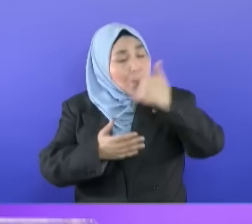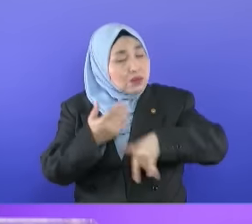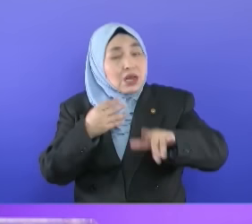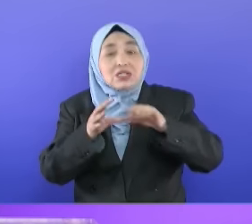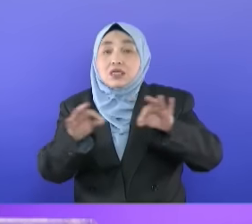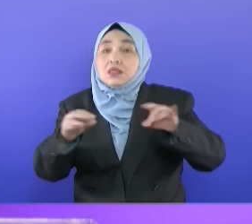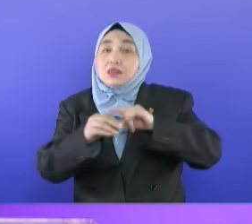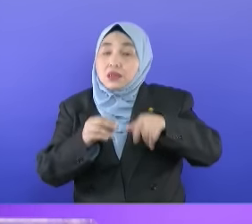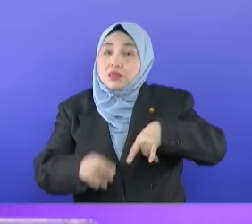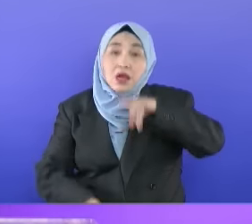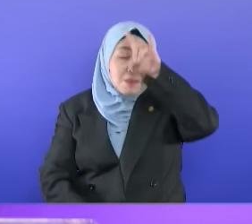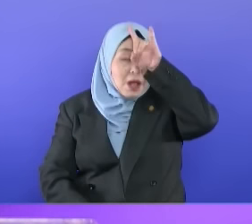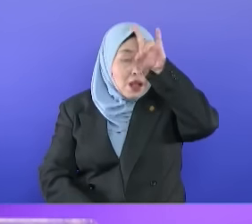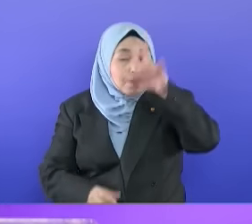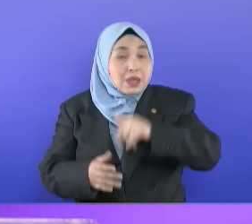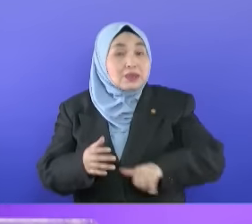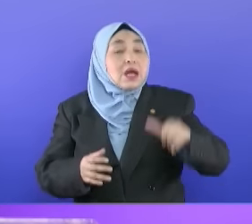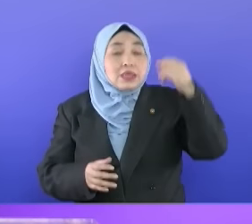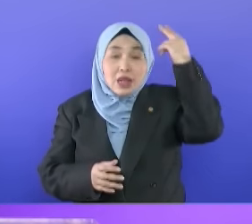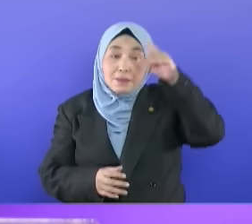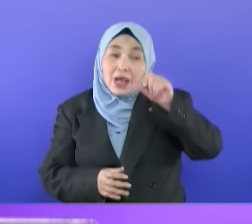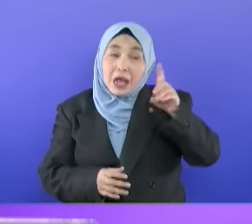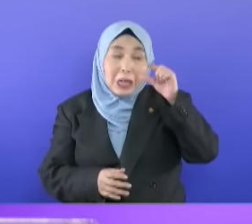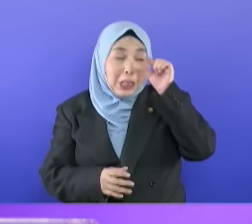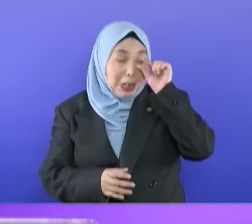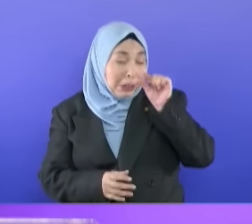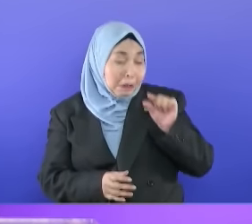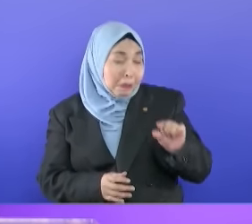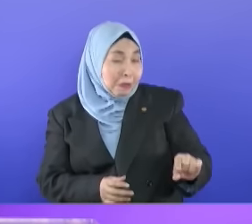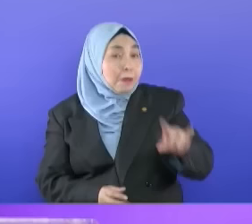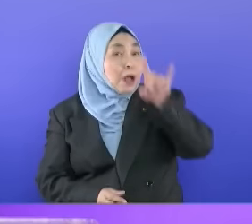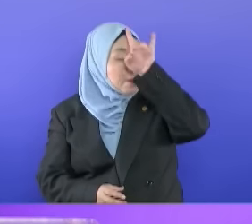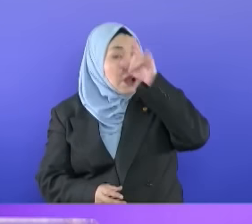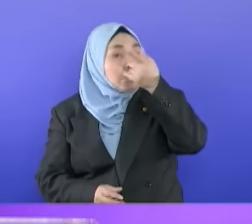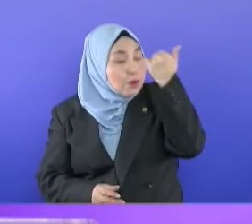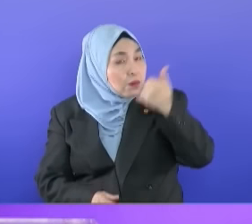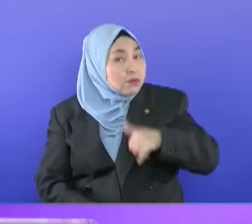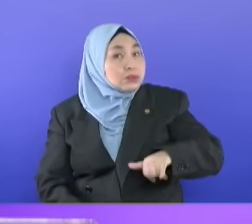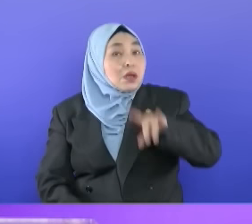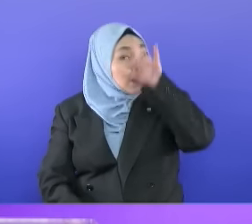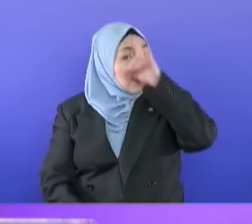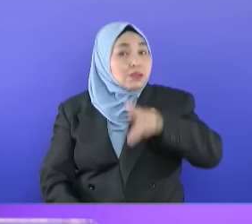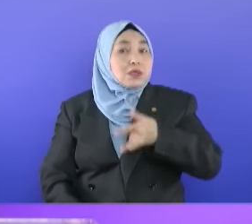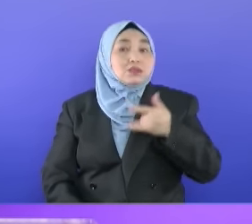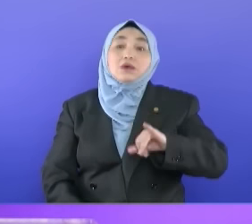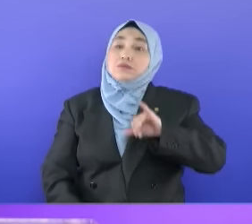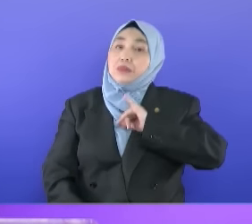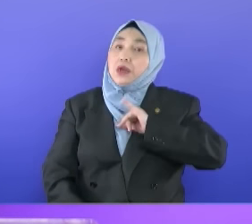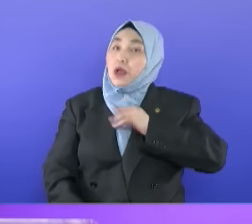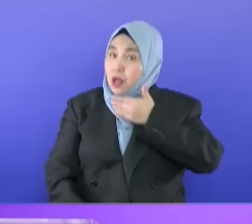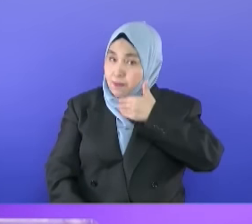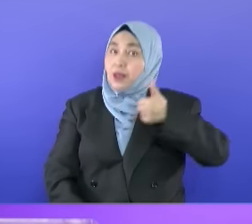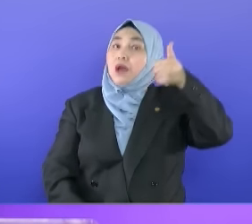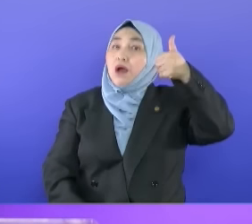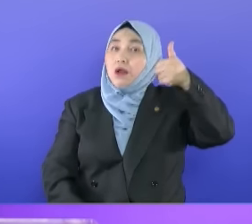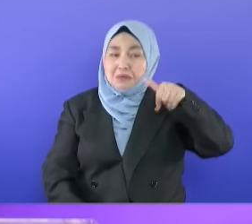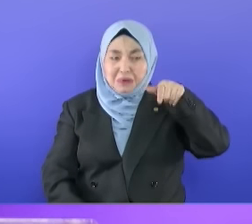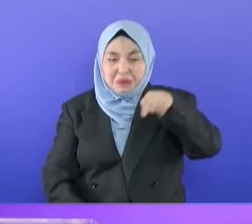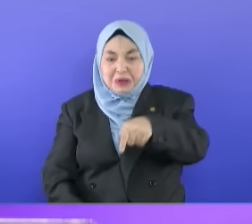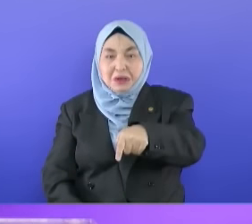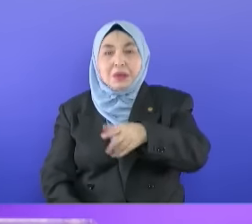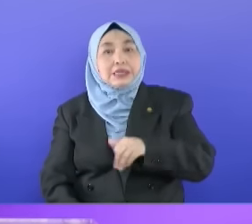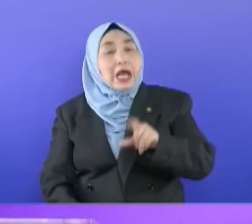bahwa Nabi Adam itu dikecilkan oleh iblis karena iblis merasakan bahwa saya ini lebih baik daripada